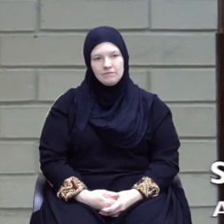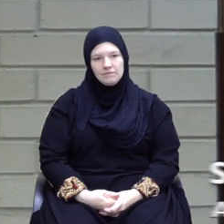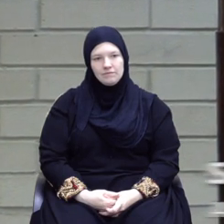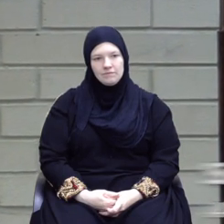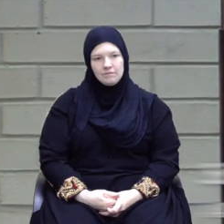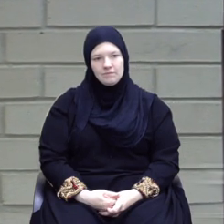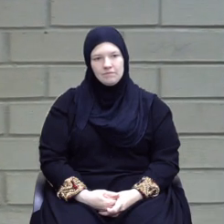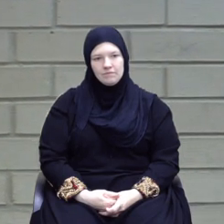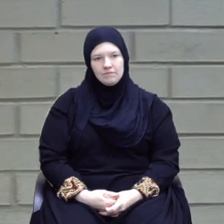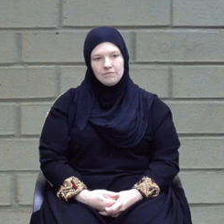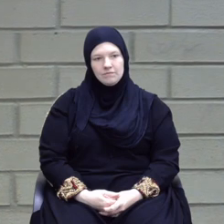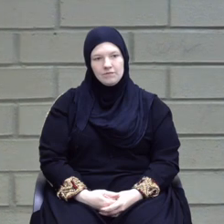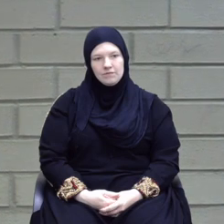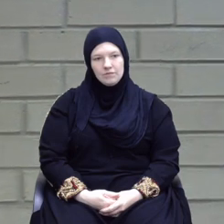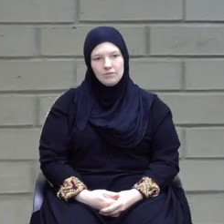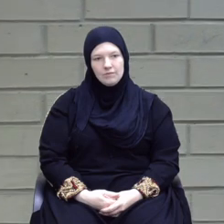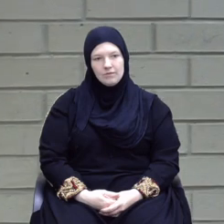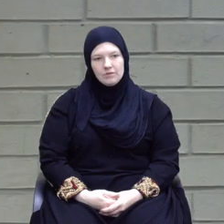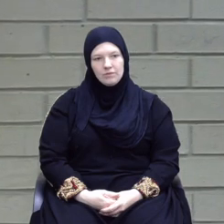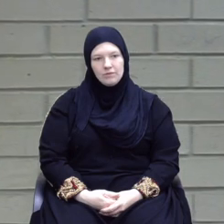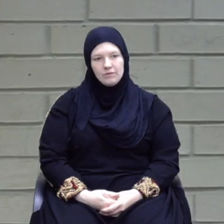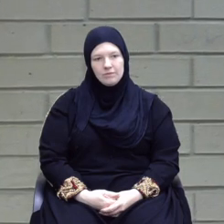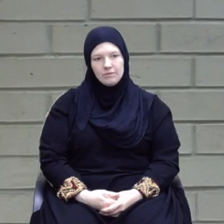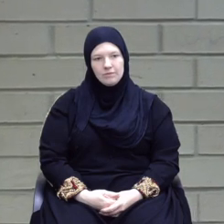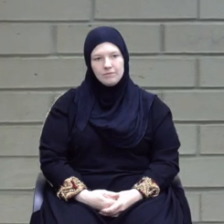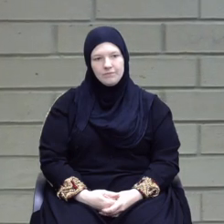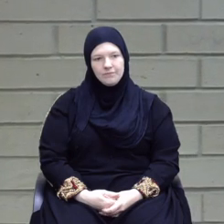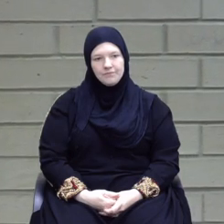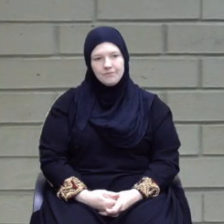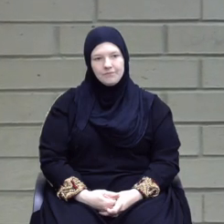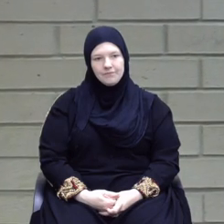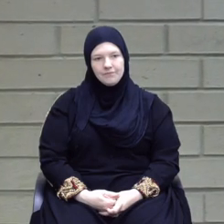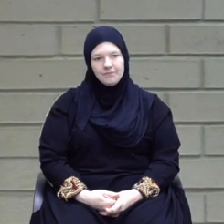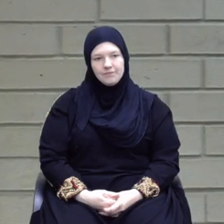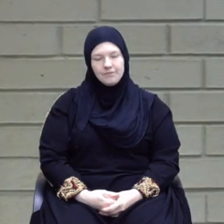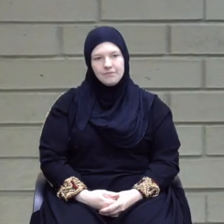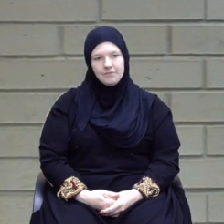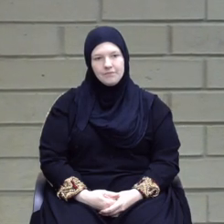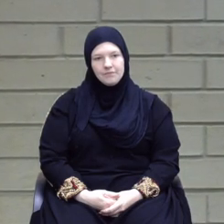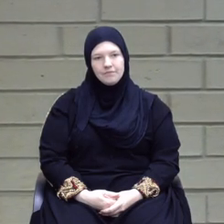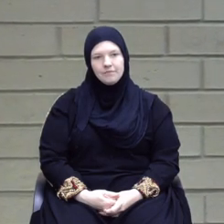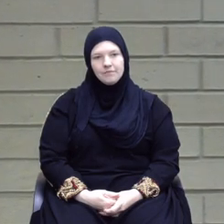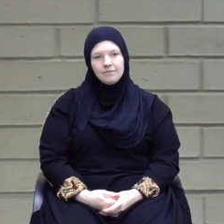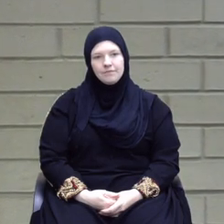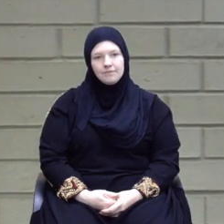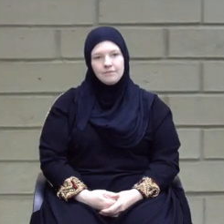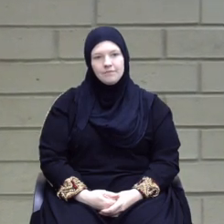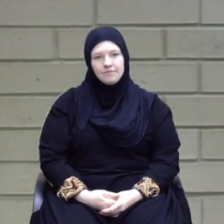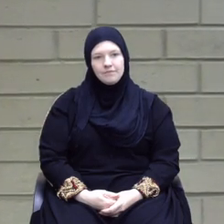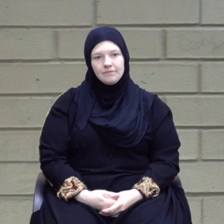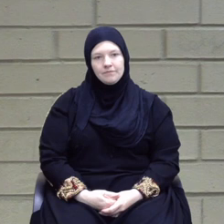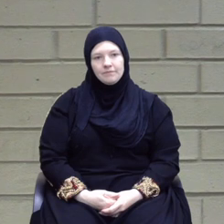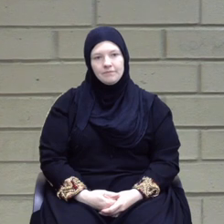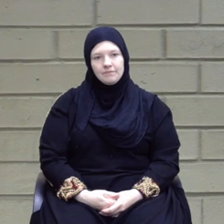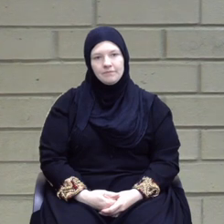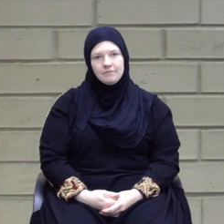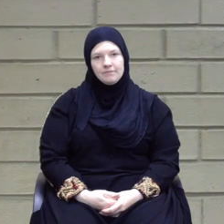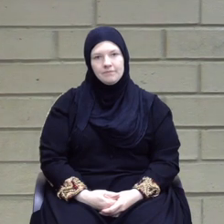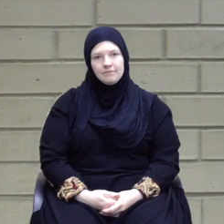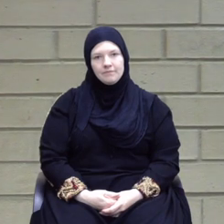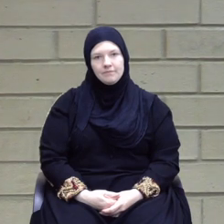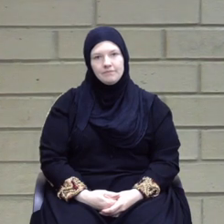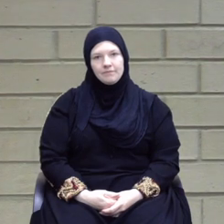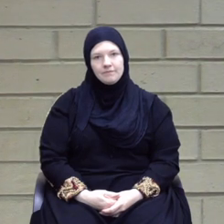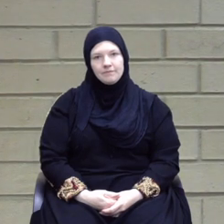وأشهد أن محمدا عبده ورسوله وصفيه وخليله، بلغ الرسالة